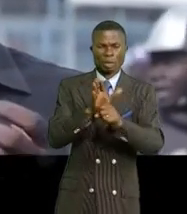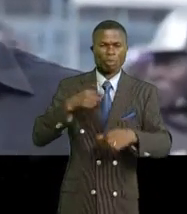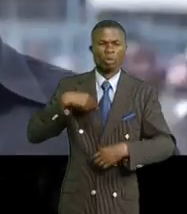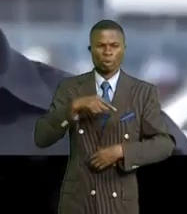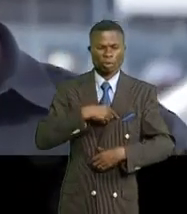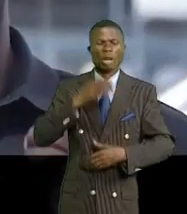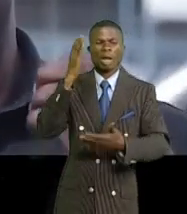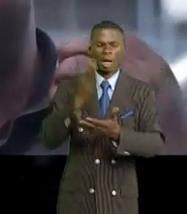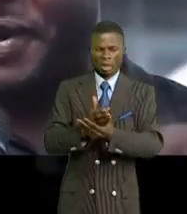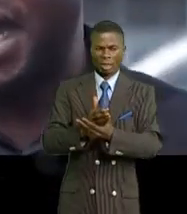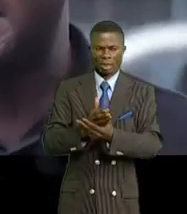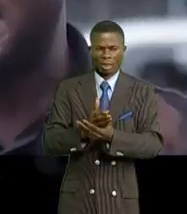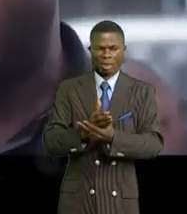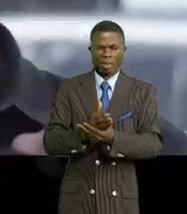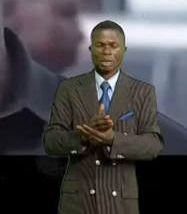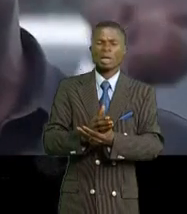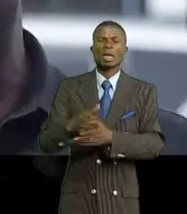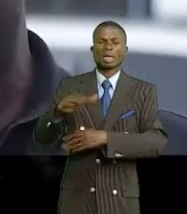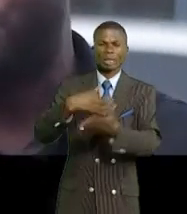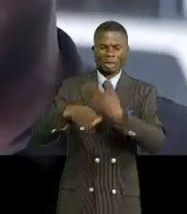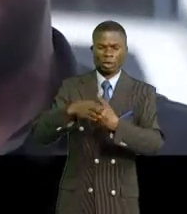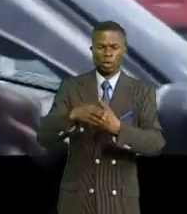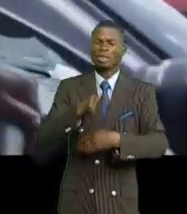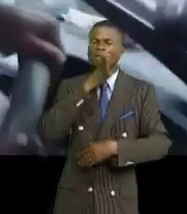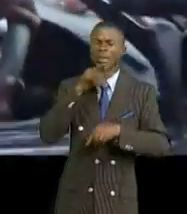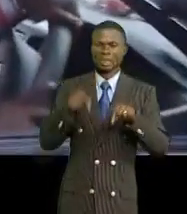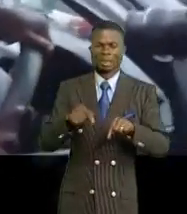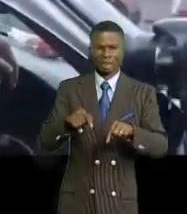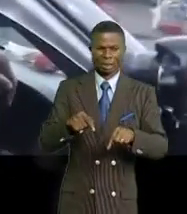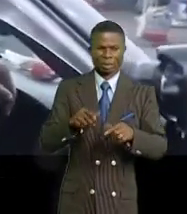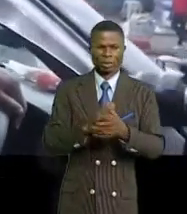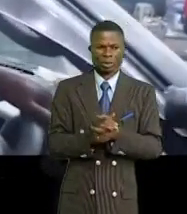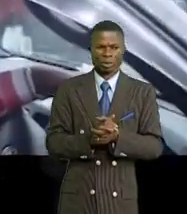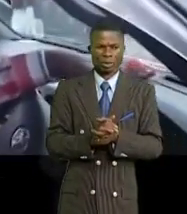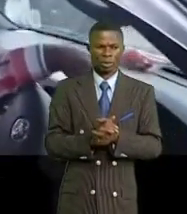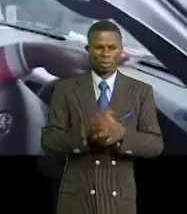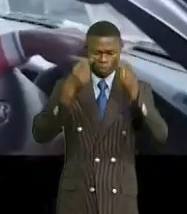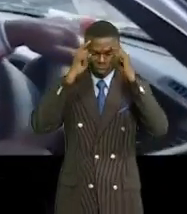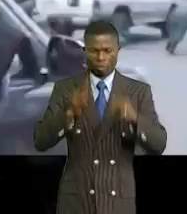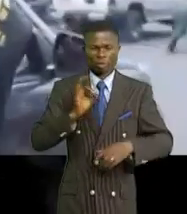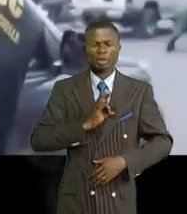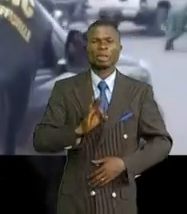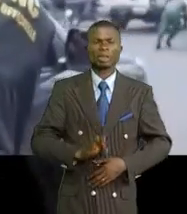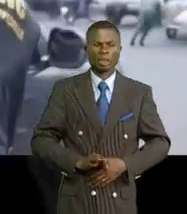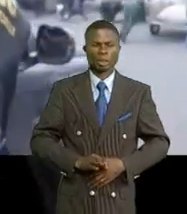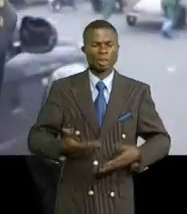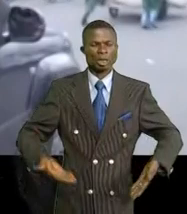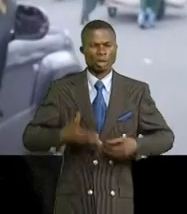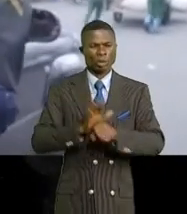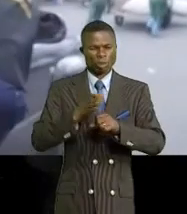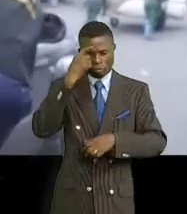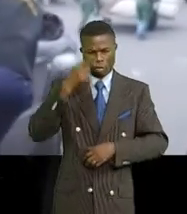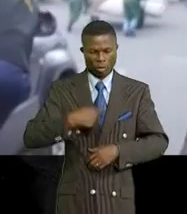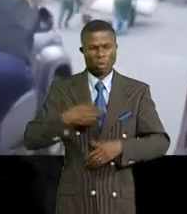à mettre fin à cette aventure qui a trop duré. J'appuie la décision du président de la République. Je suis très content